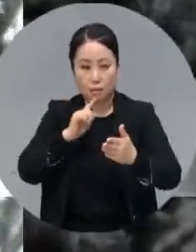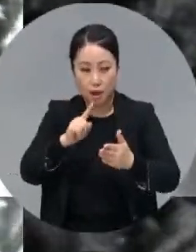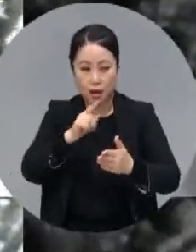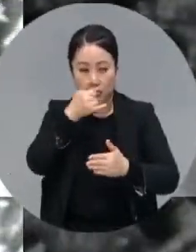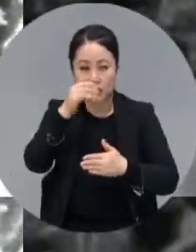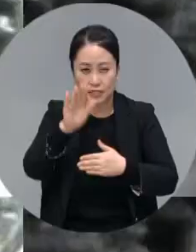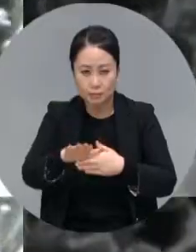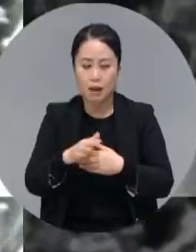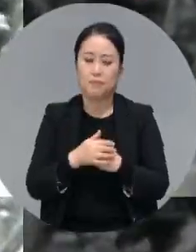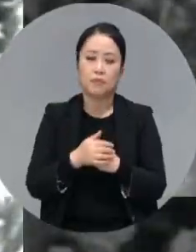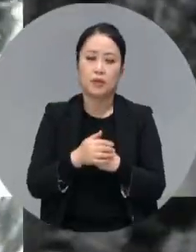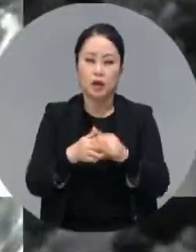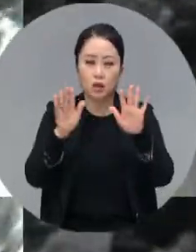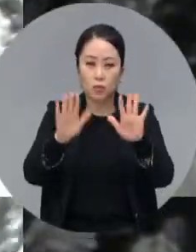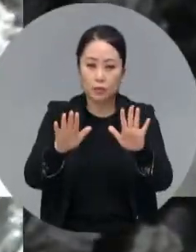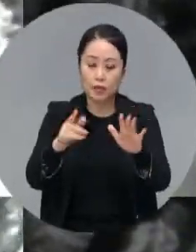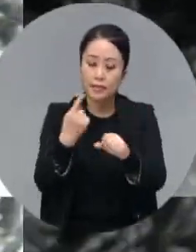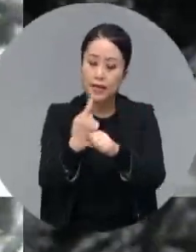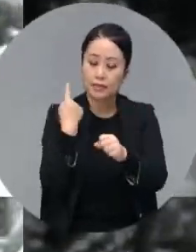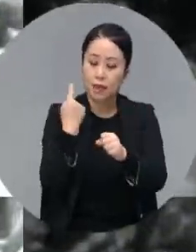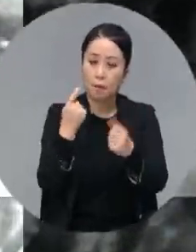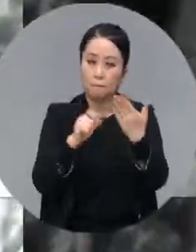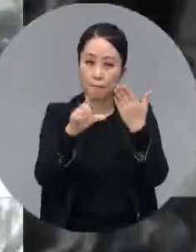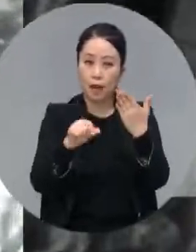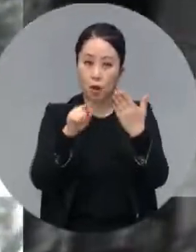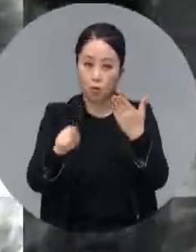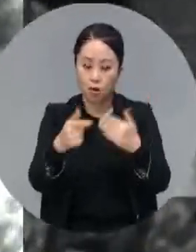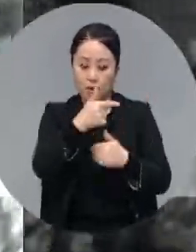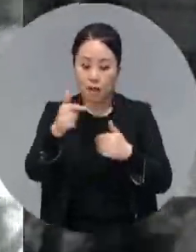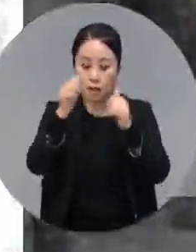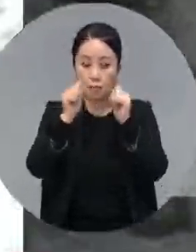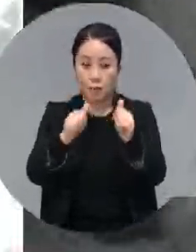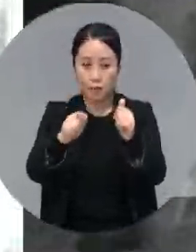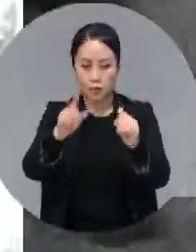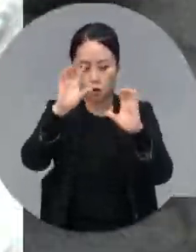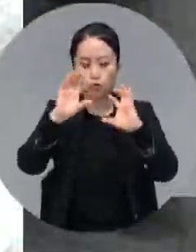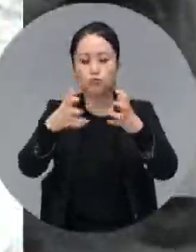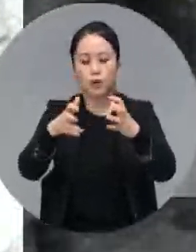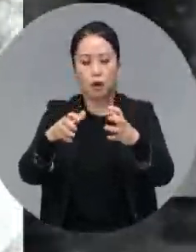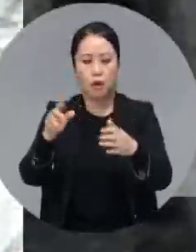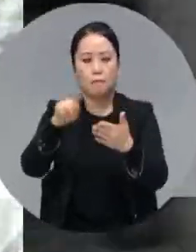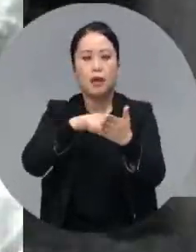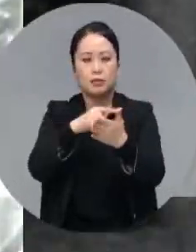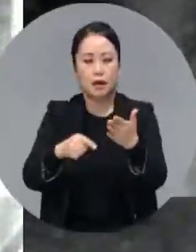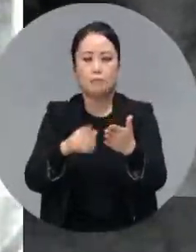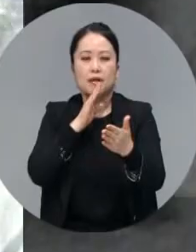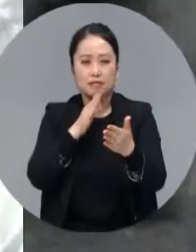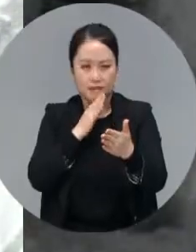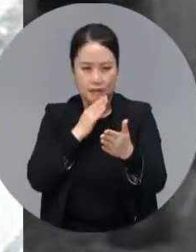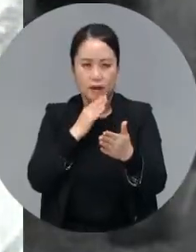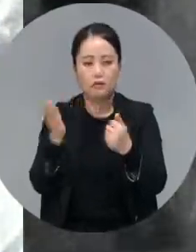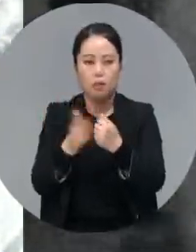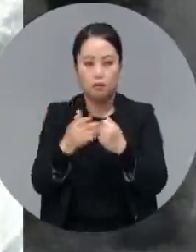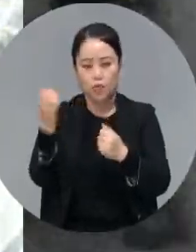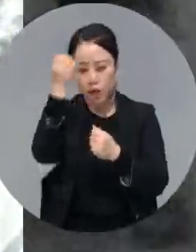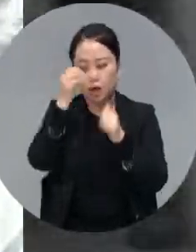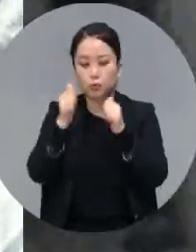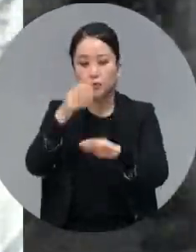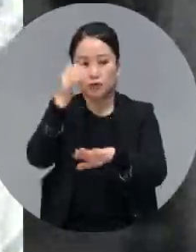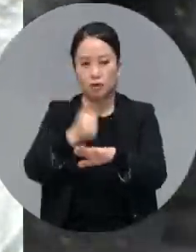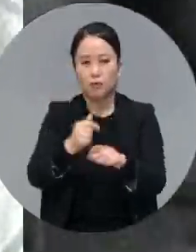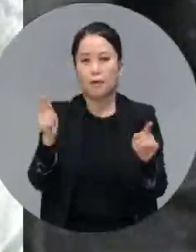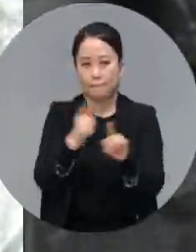원고 측 주장을 기각했지만 지난해 8월 대법원이 국가의 배상 책임을 인정하면서 항소심 결과도 바뀌었습니다.